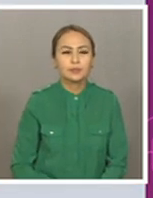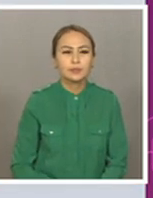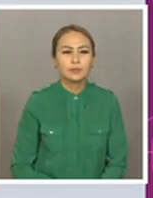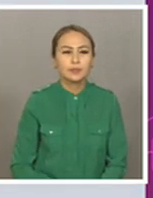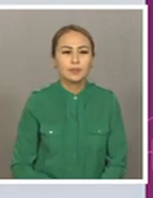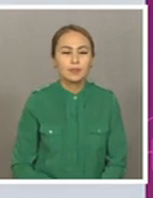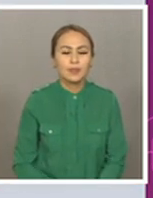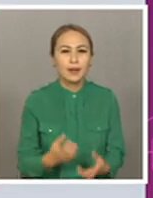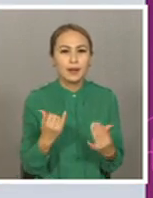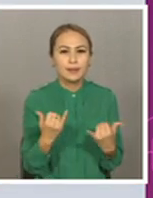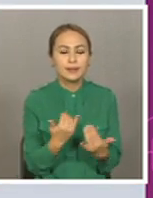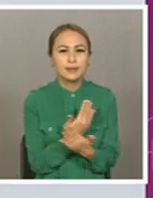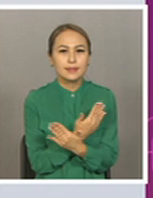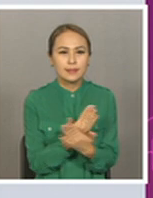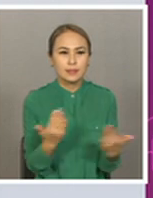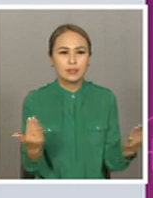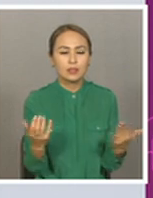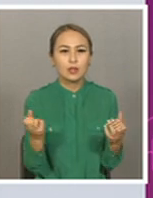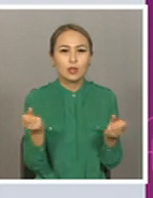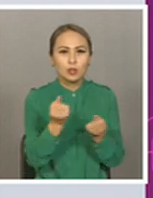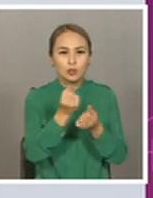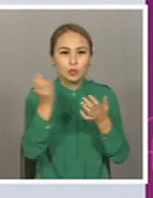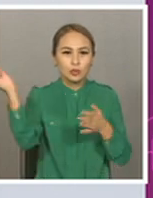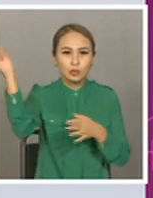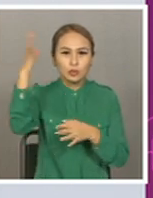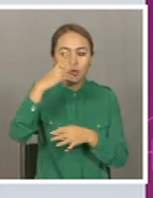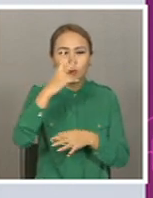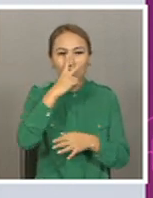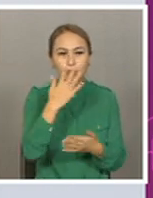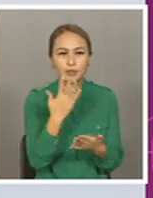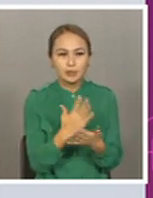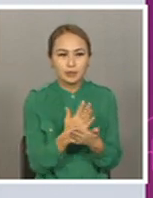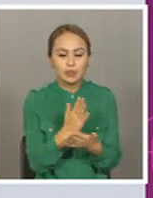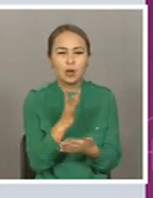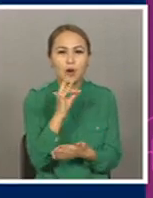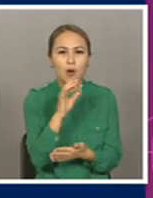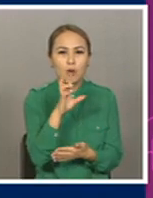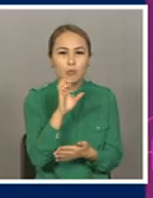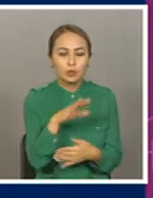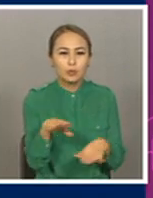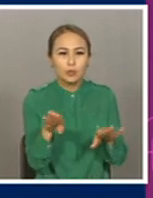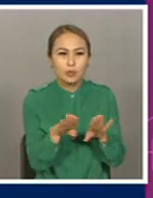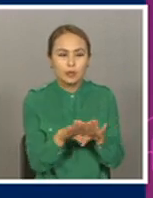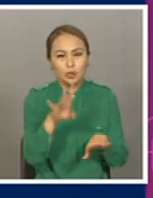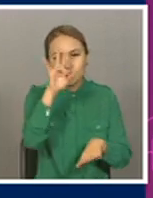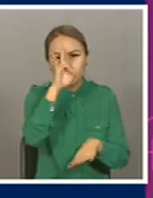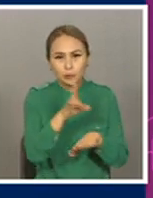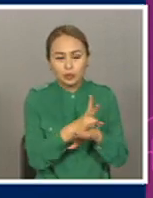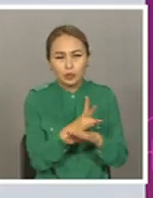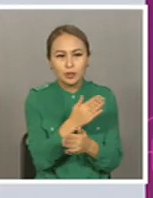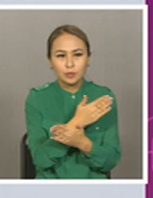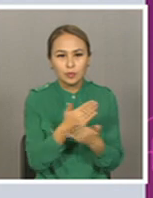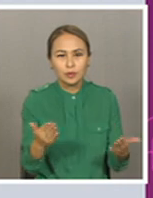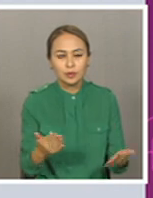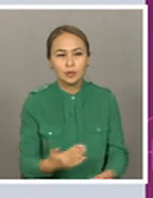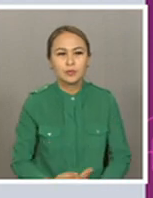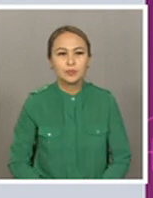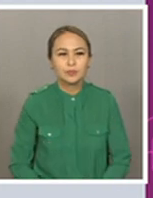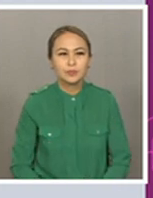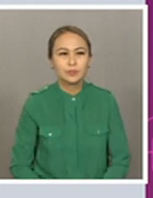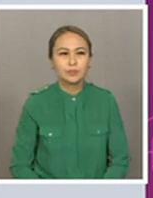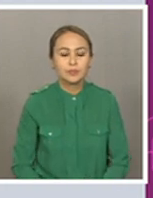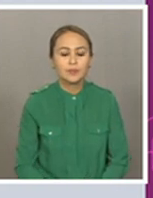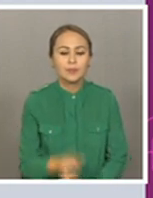Қазір сендер күн жақ бөлігіндесіңдер. Ал робот болса, түн жақ бөлігінде.